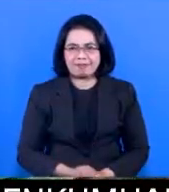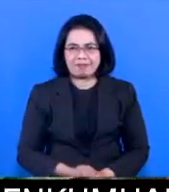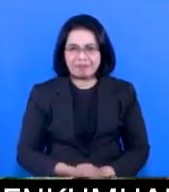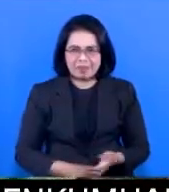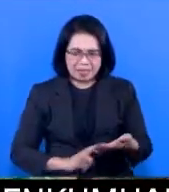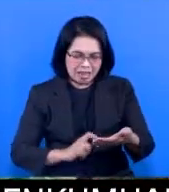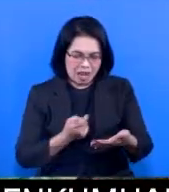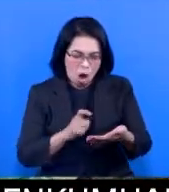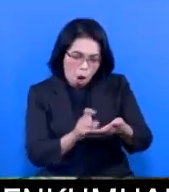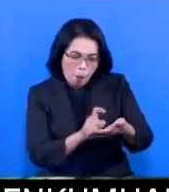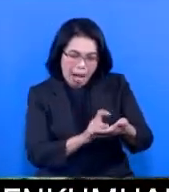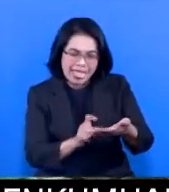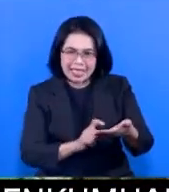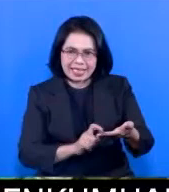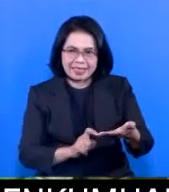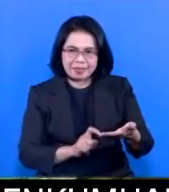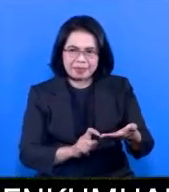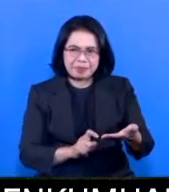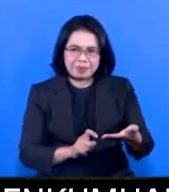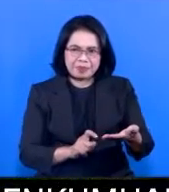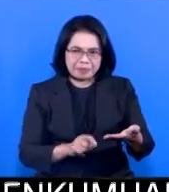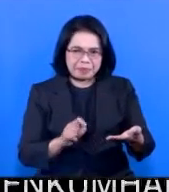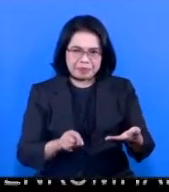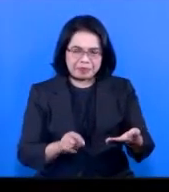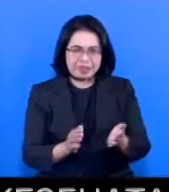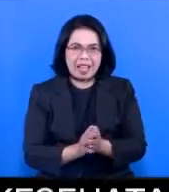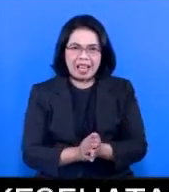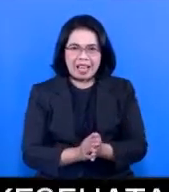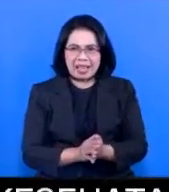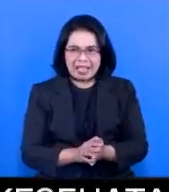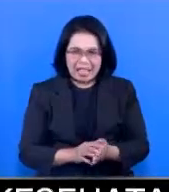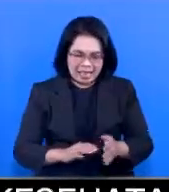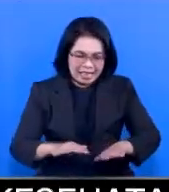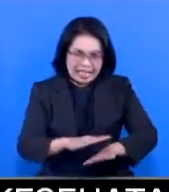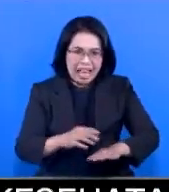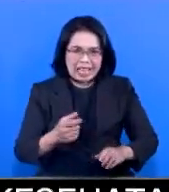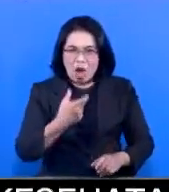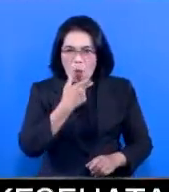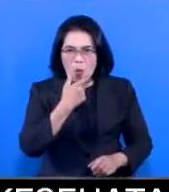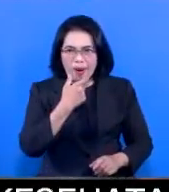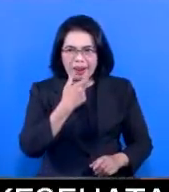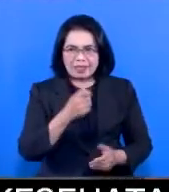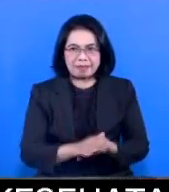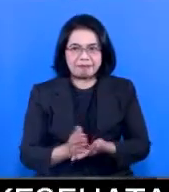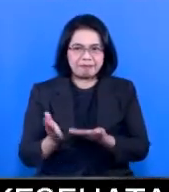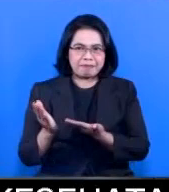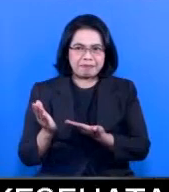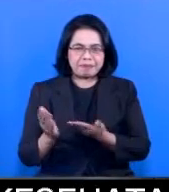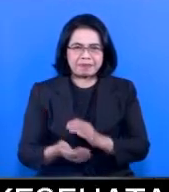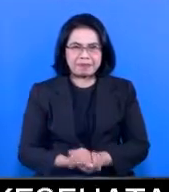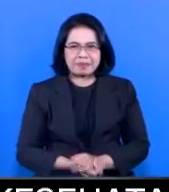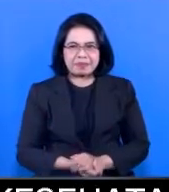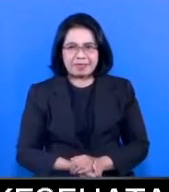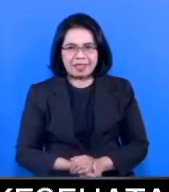Membatik ternyata tak hanya bisa dilakukan di atas selembar kain. Dwi Astuti, warga Desa Besuk, Kecamatan Gurah, Kediri, Jawa Timur, dapat menggambar